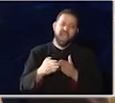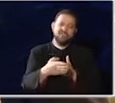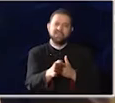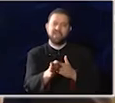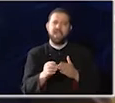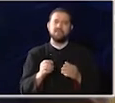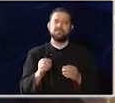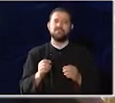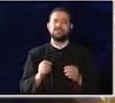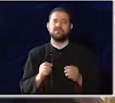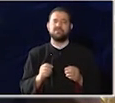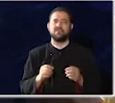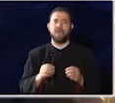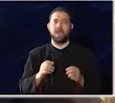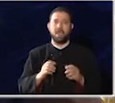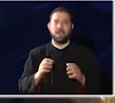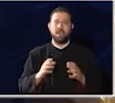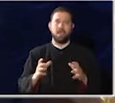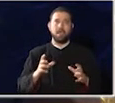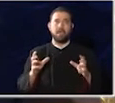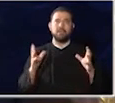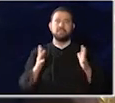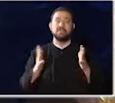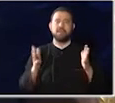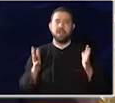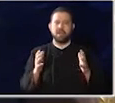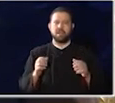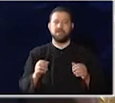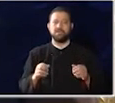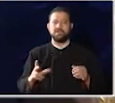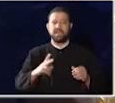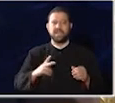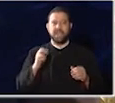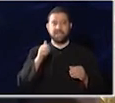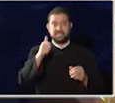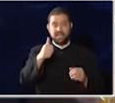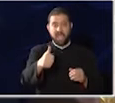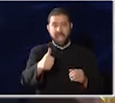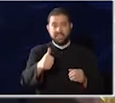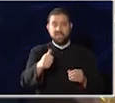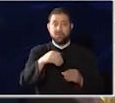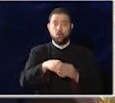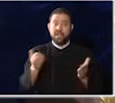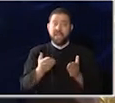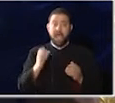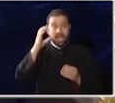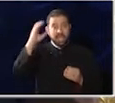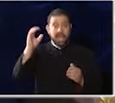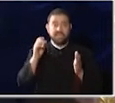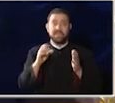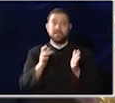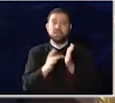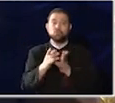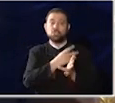o tehnică de evitare a disperării, dar nu e mai mult de atât. Este adevărul în care credem. Hristos